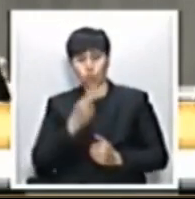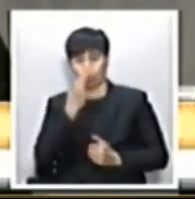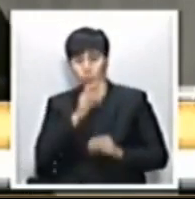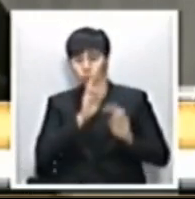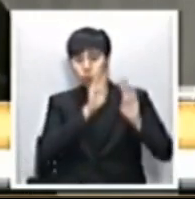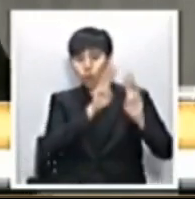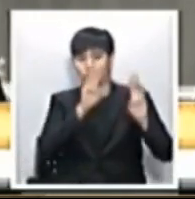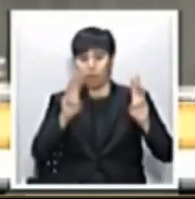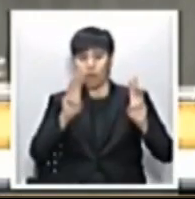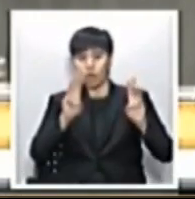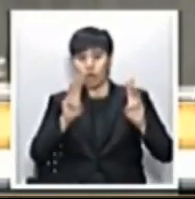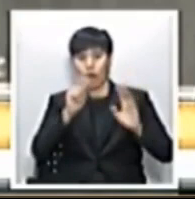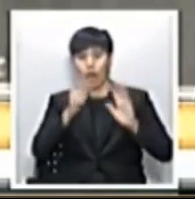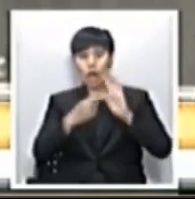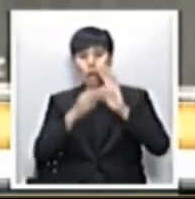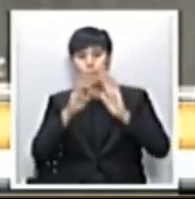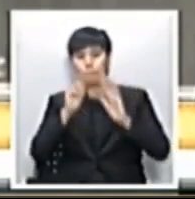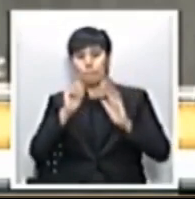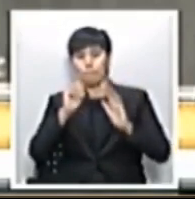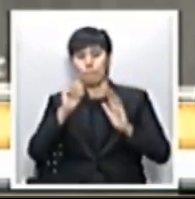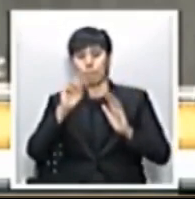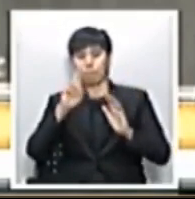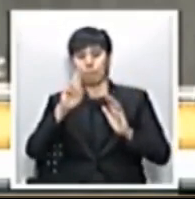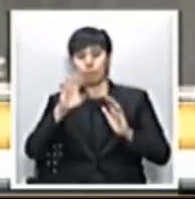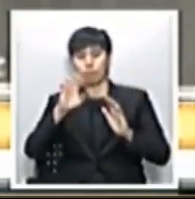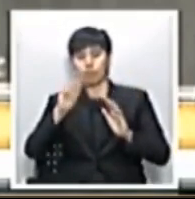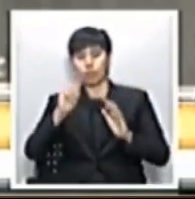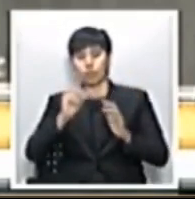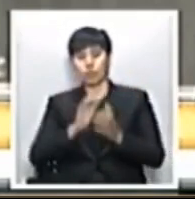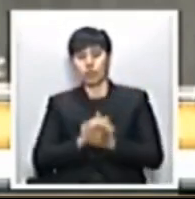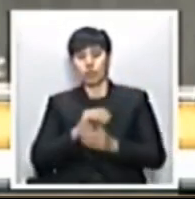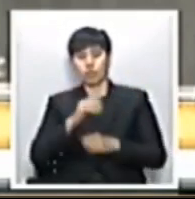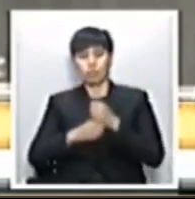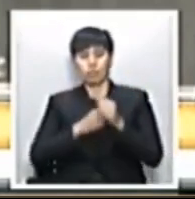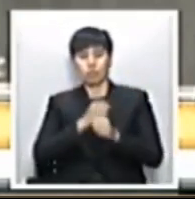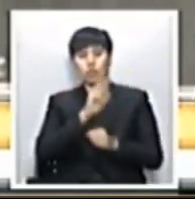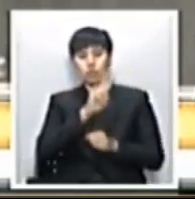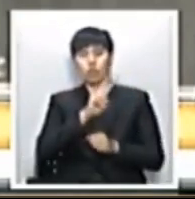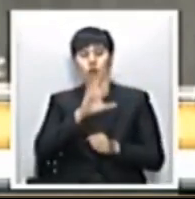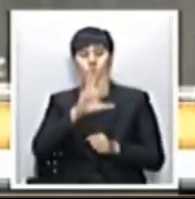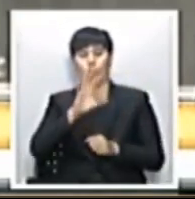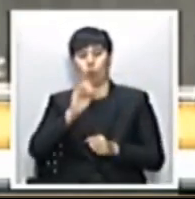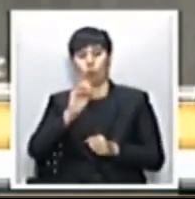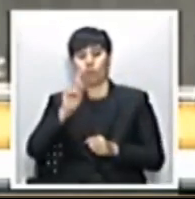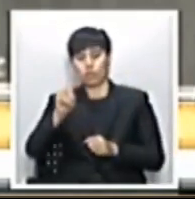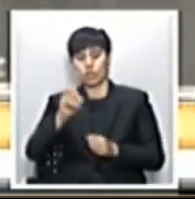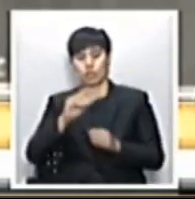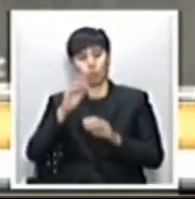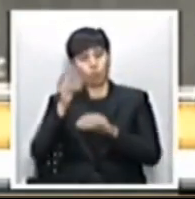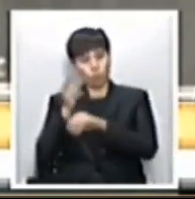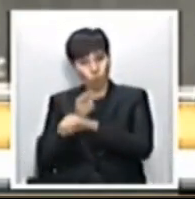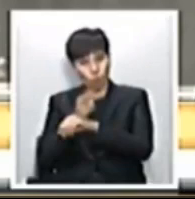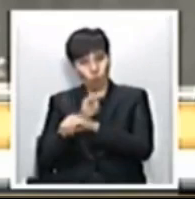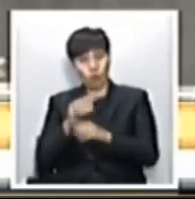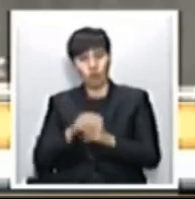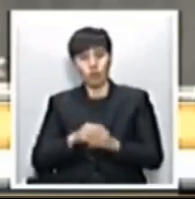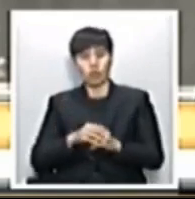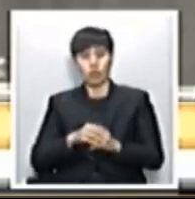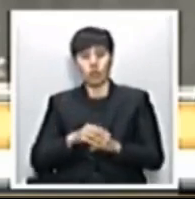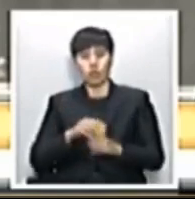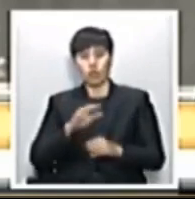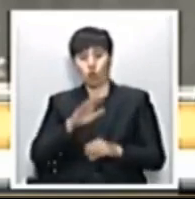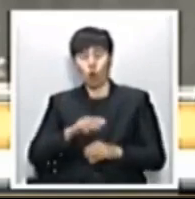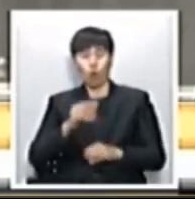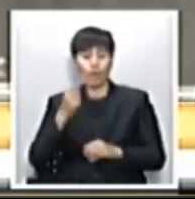อมรินทร์เมื่อวันที่21มีนาคม2561น้องแก้มแม่ของน้องแก้มเหยื่อ